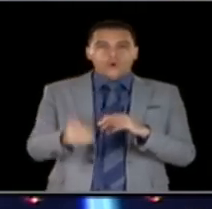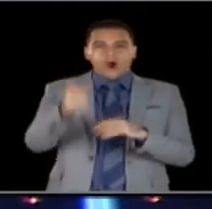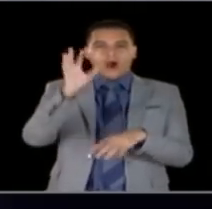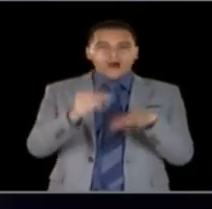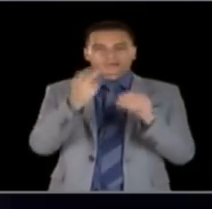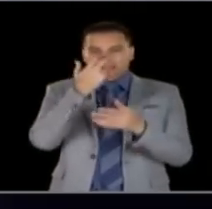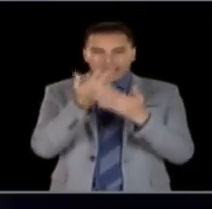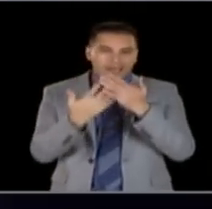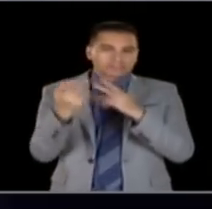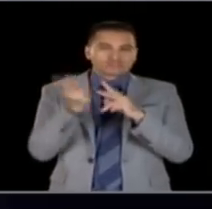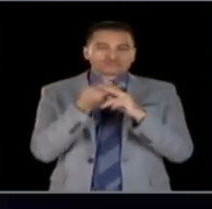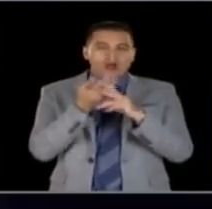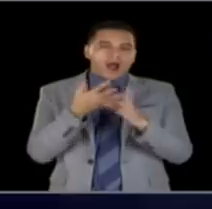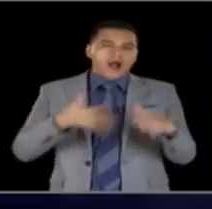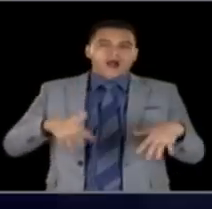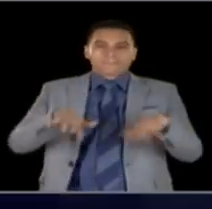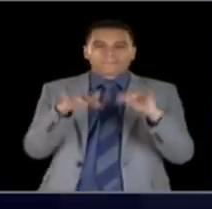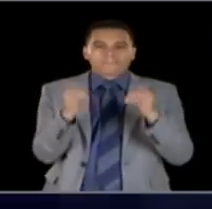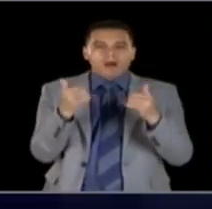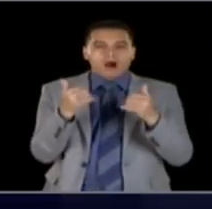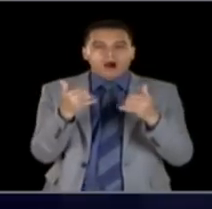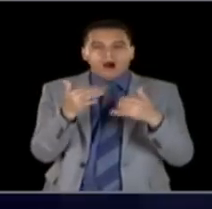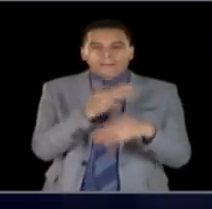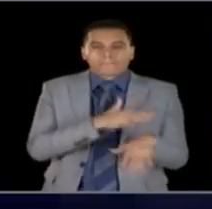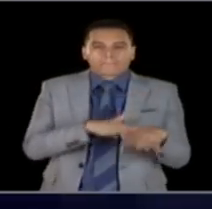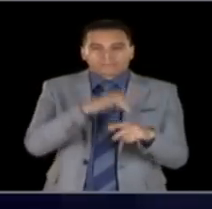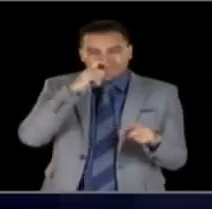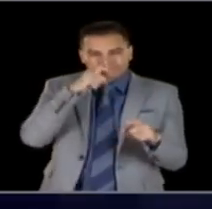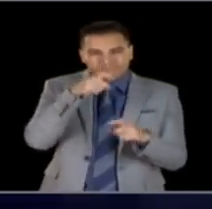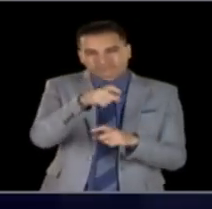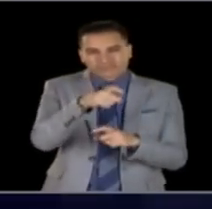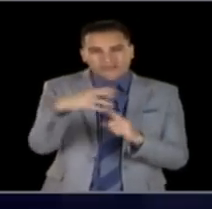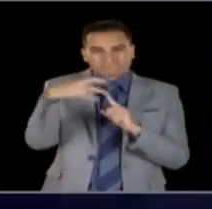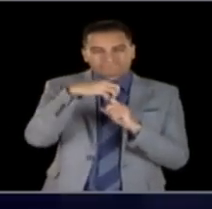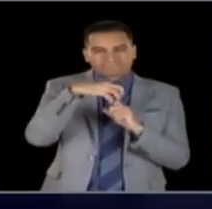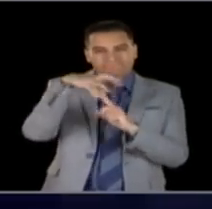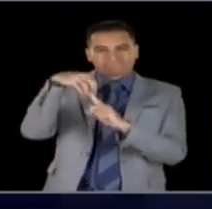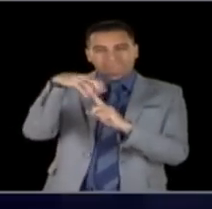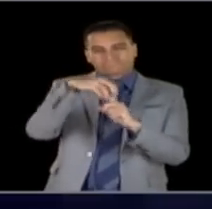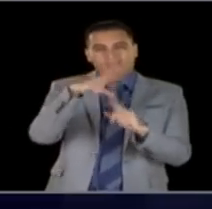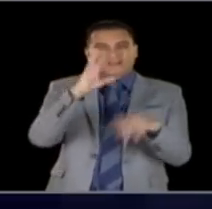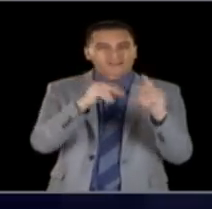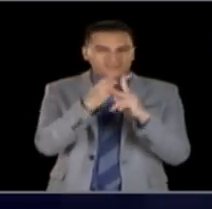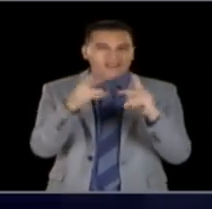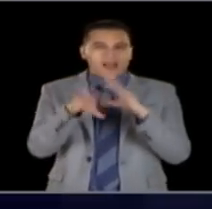اللي بتعيشها الشعوب العربية من ظلم المحتلين. أميرة